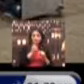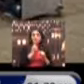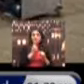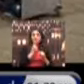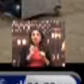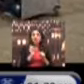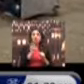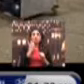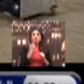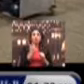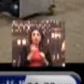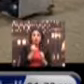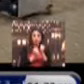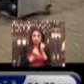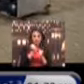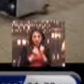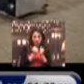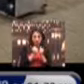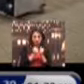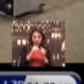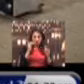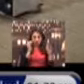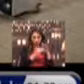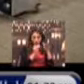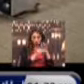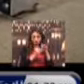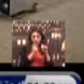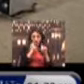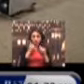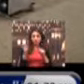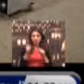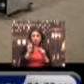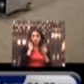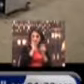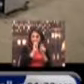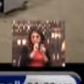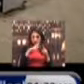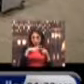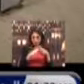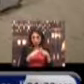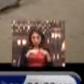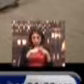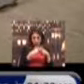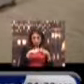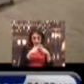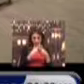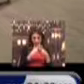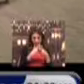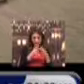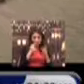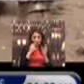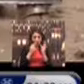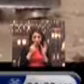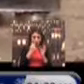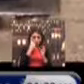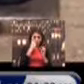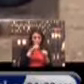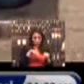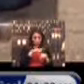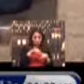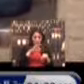من مهندس الصيانة، مركز الصيانة أو الميكانيكي يأخذ في القطعة الواحدة 3-4